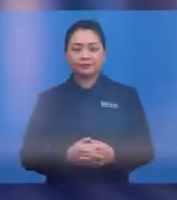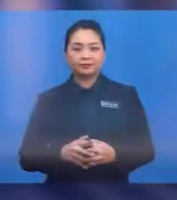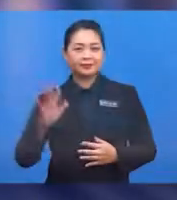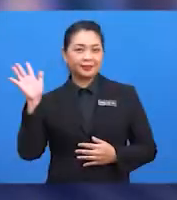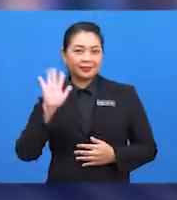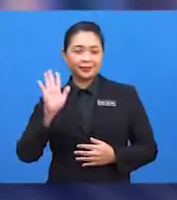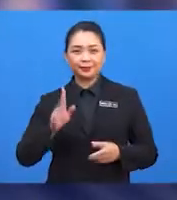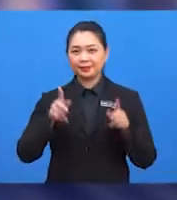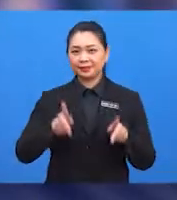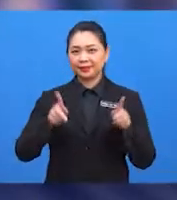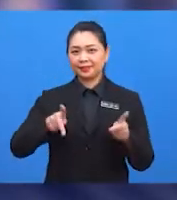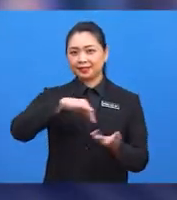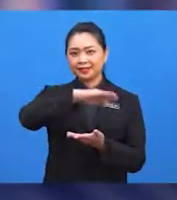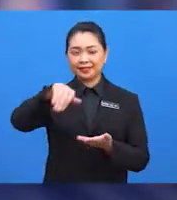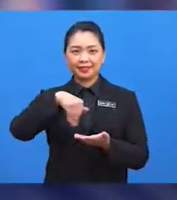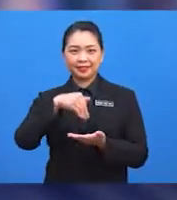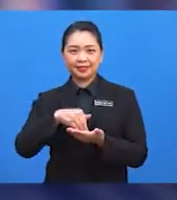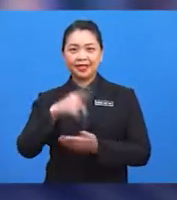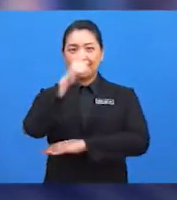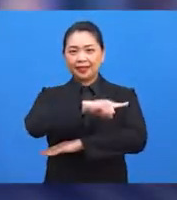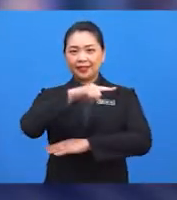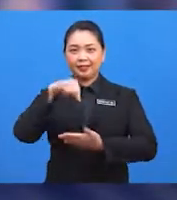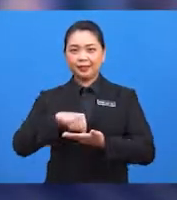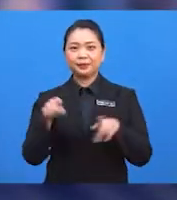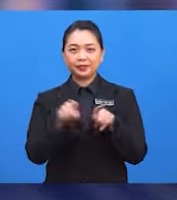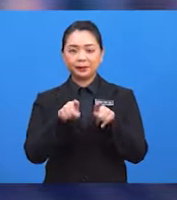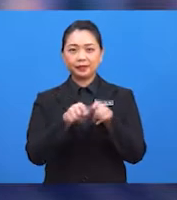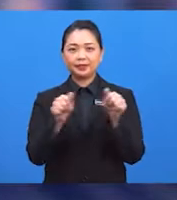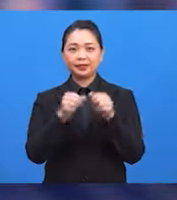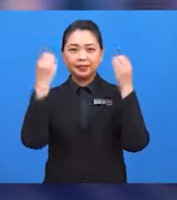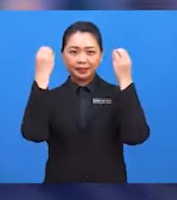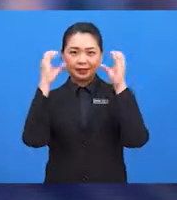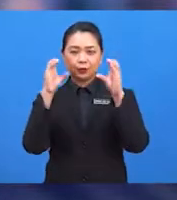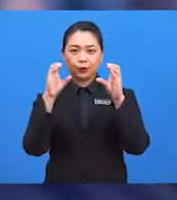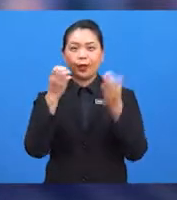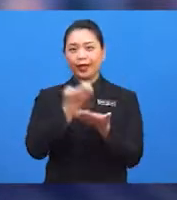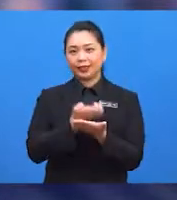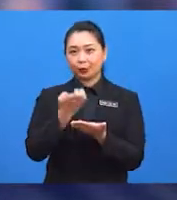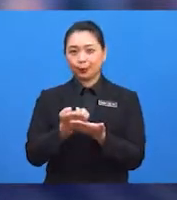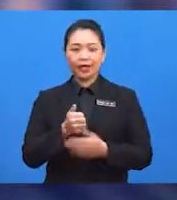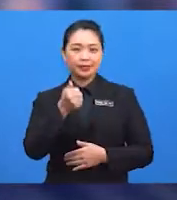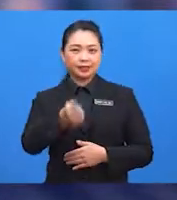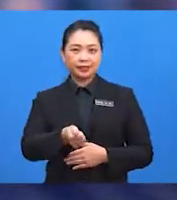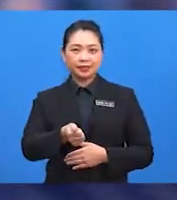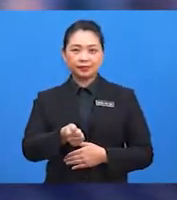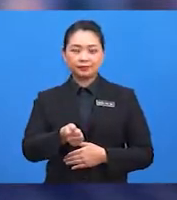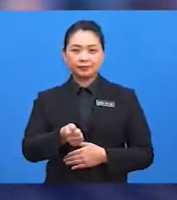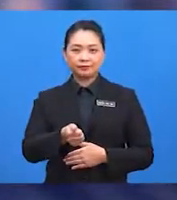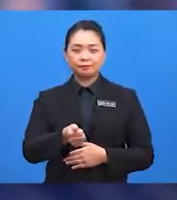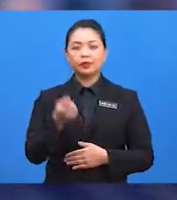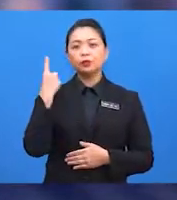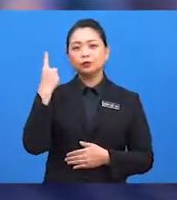Hai pelajar-pelajar sekalian, hari ini bersama saya Cikgu Jabariah, guru ekonomi anda. Pada episod yang